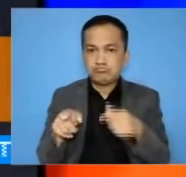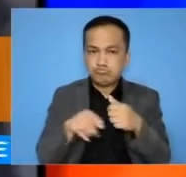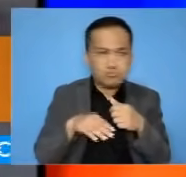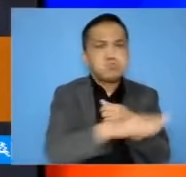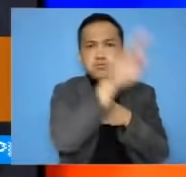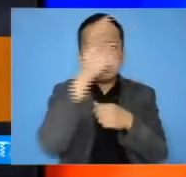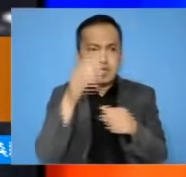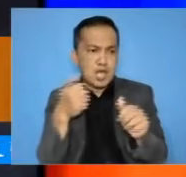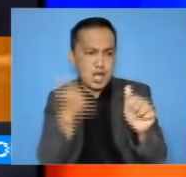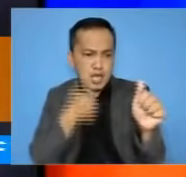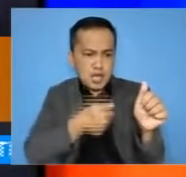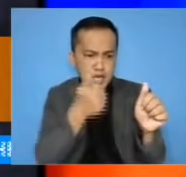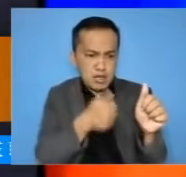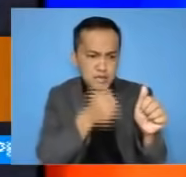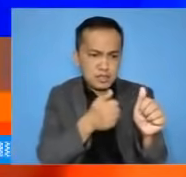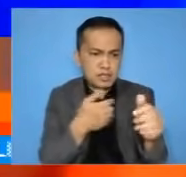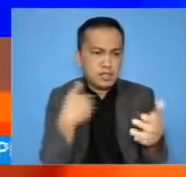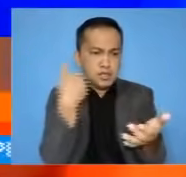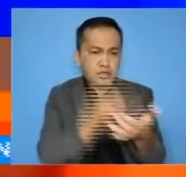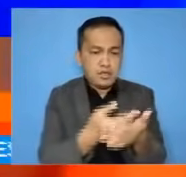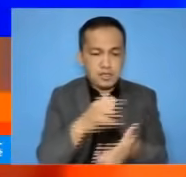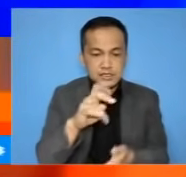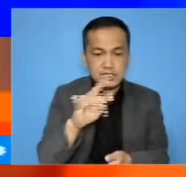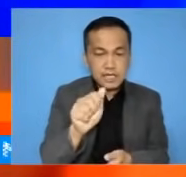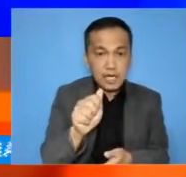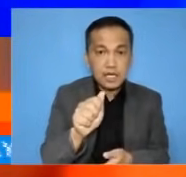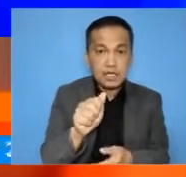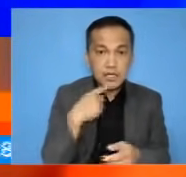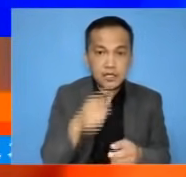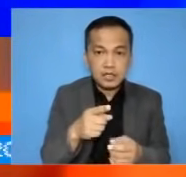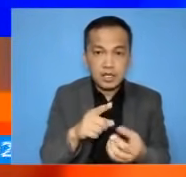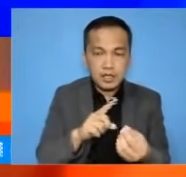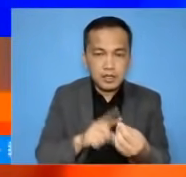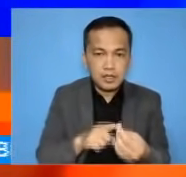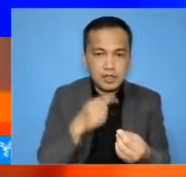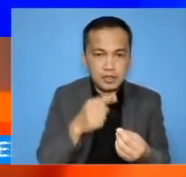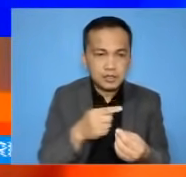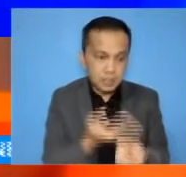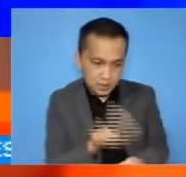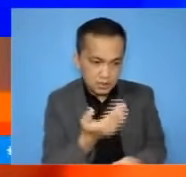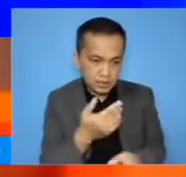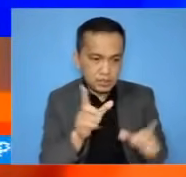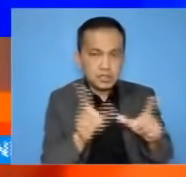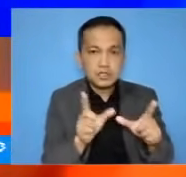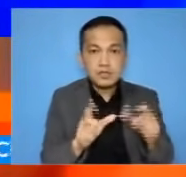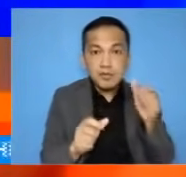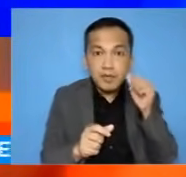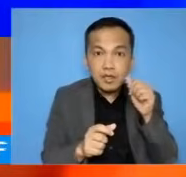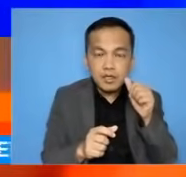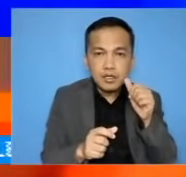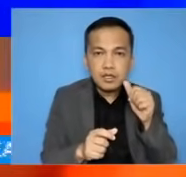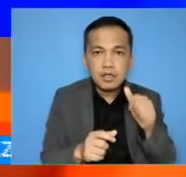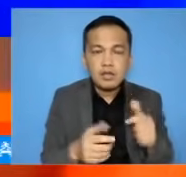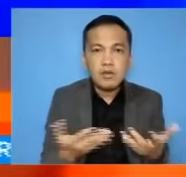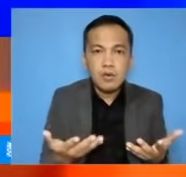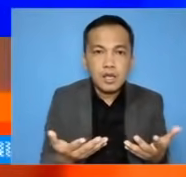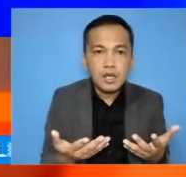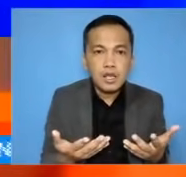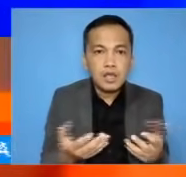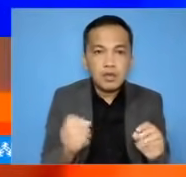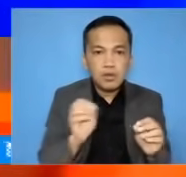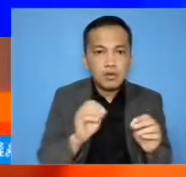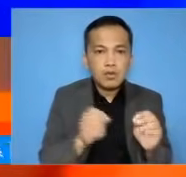sa Estrada Corner Osmeña Highway at nahingan na nila ng lisensya ang babae. Photocopy lang ang kanyang ina